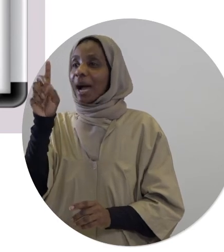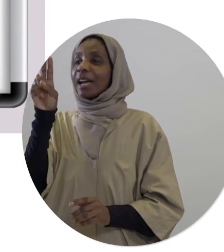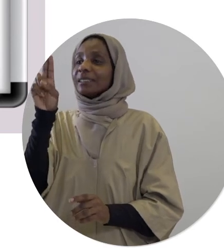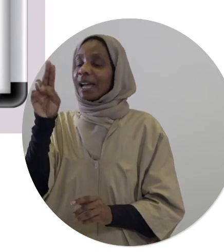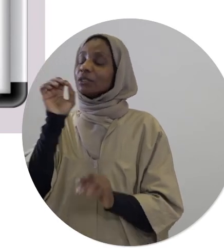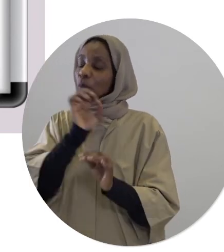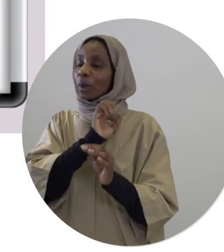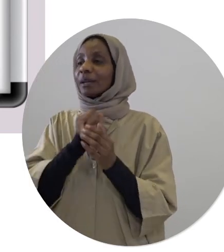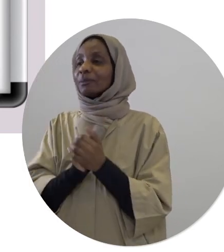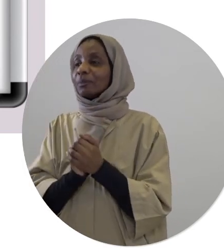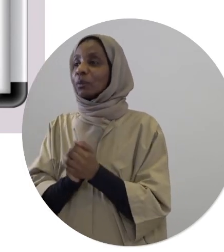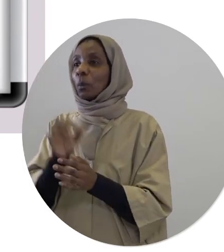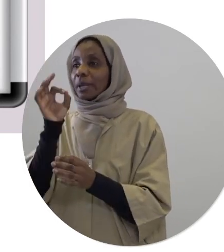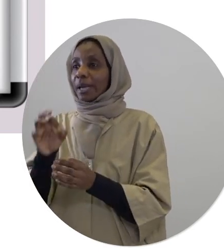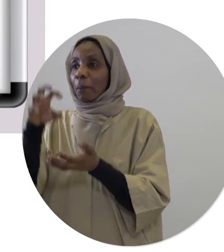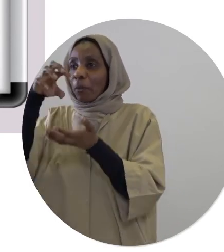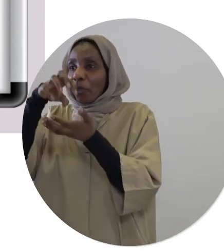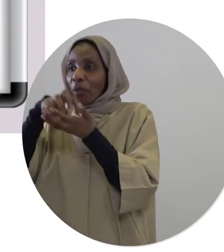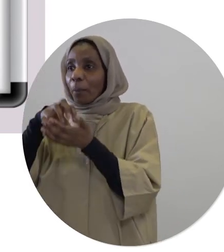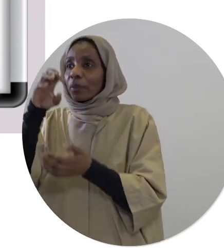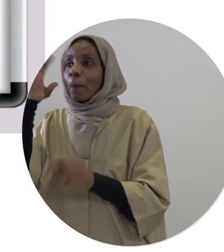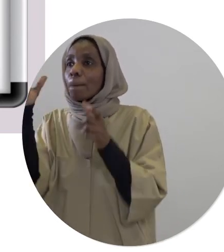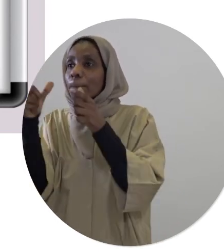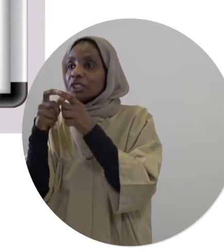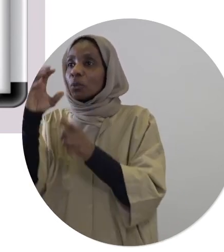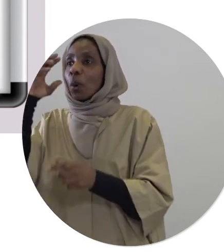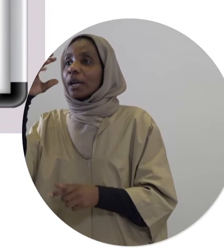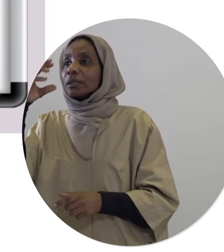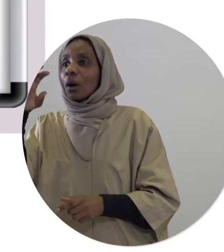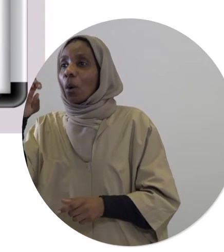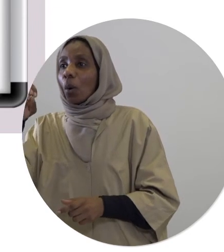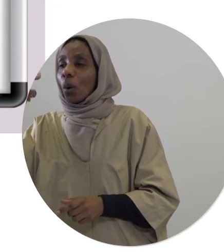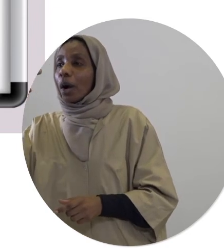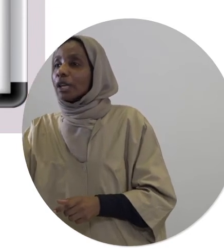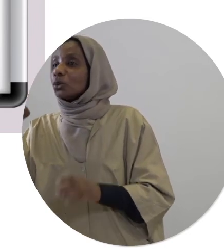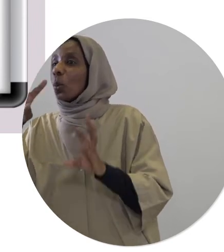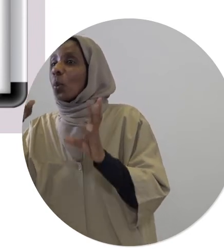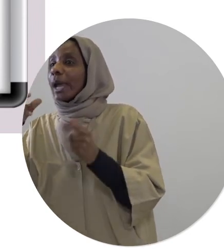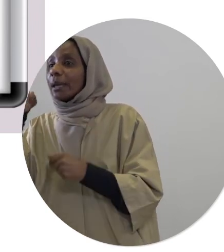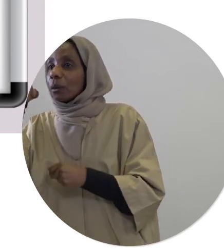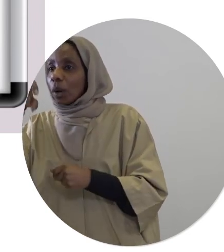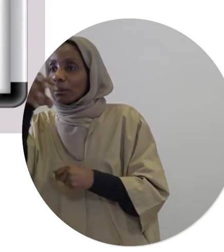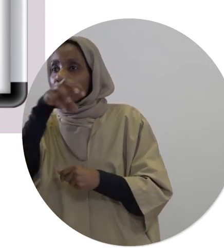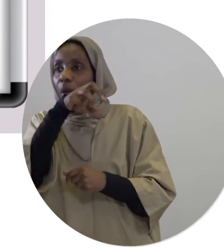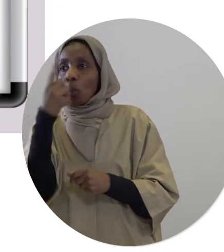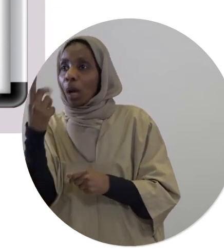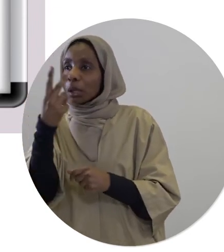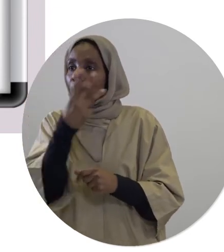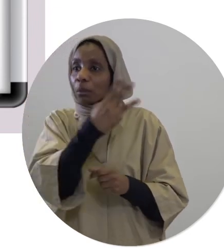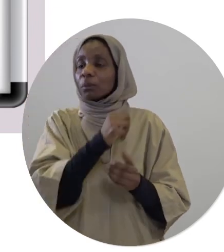موضع ارتباط مجموعة الهيدروكسيل، ثم نكتب اسم الألكان المقابل للسلسلة